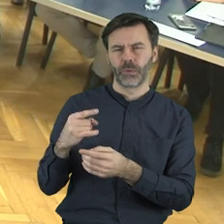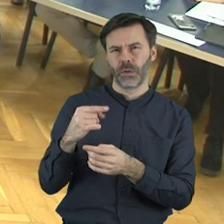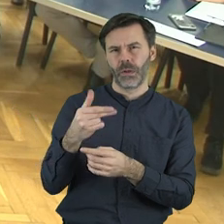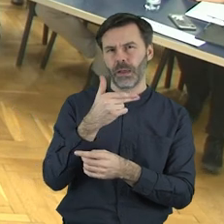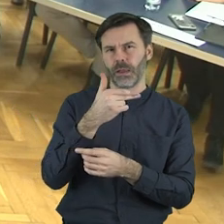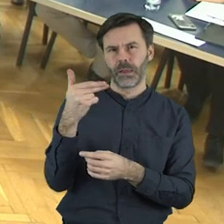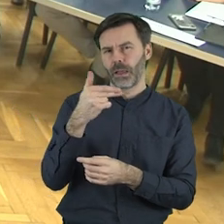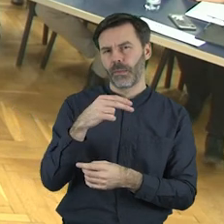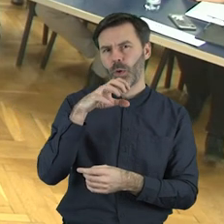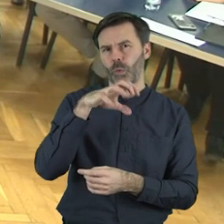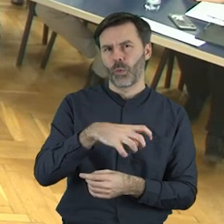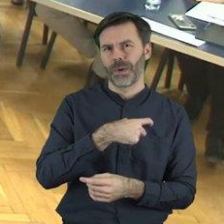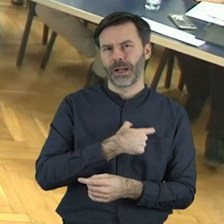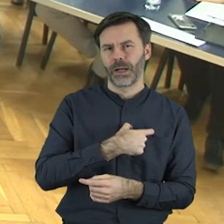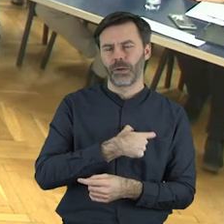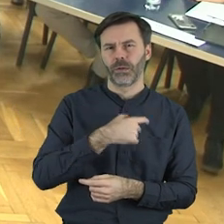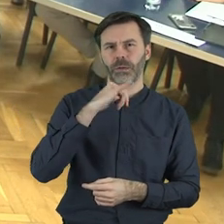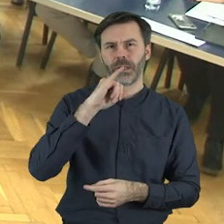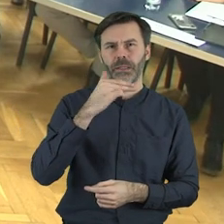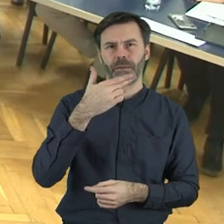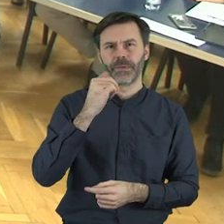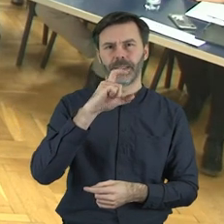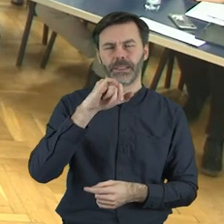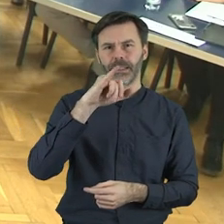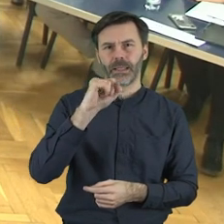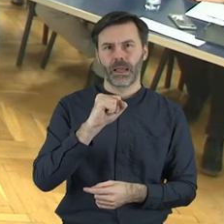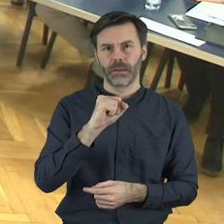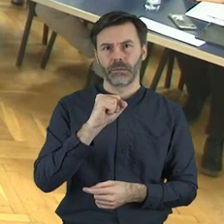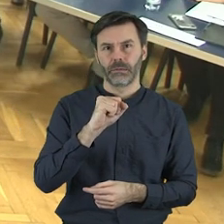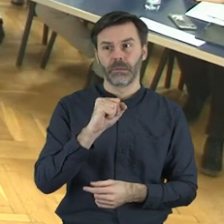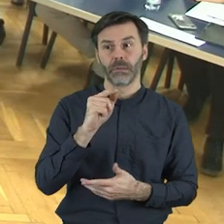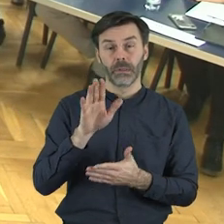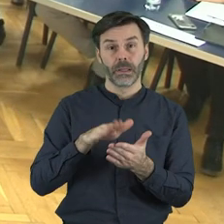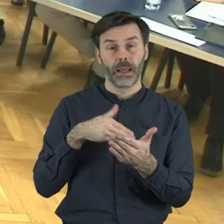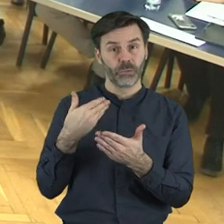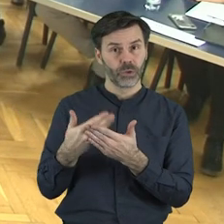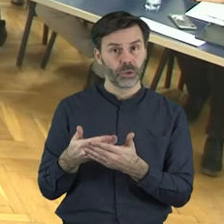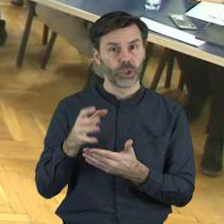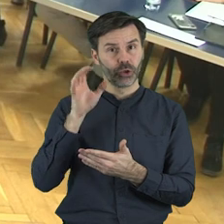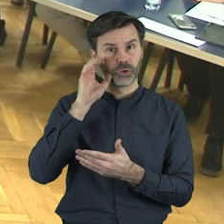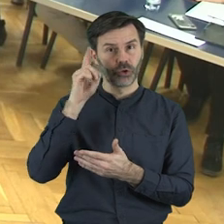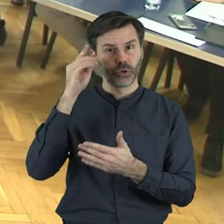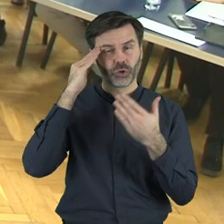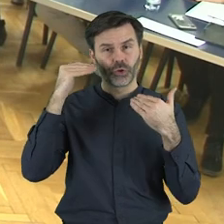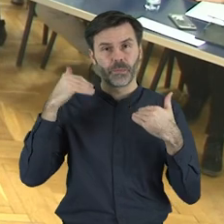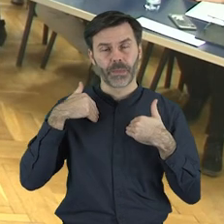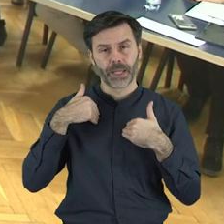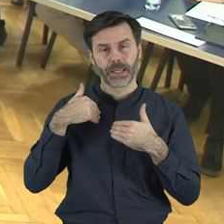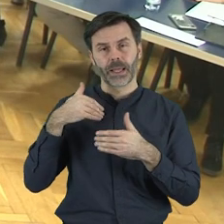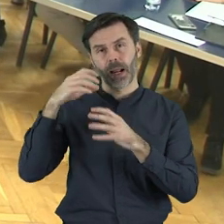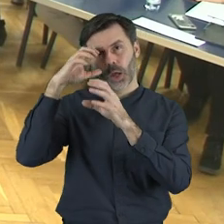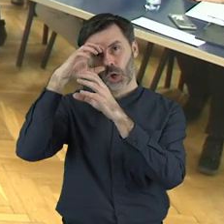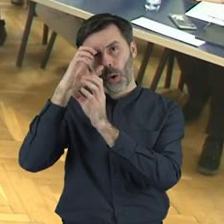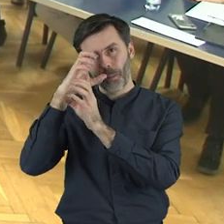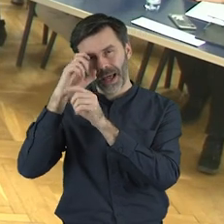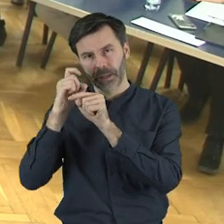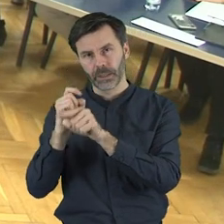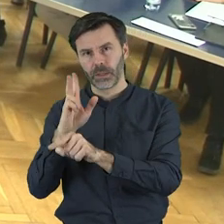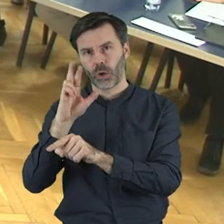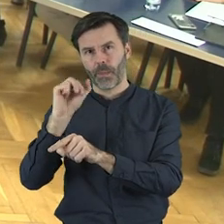chociażby prowadzona w szpitalu Kopernika, w szpitalu Biegańskiego czy innych